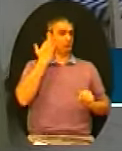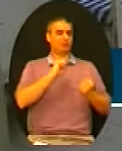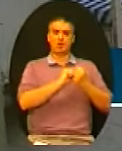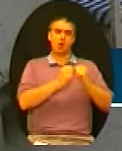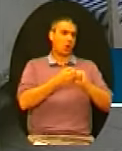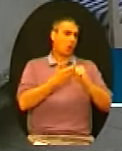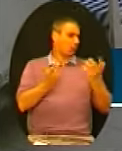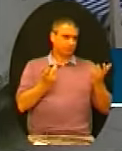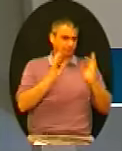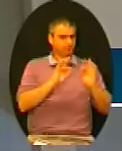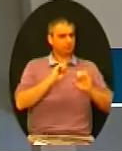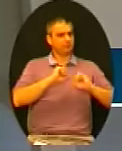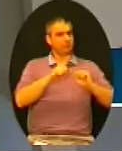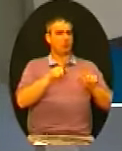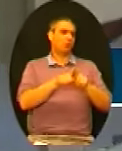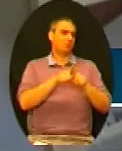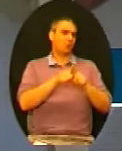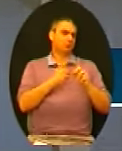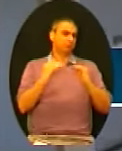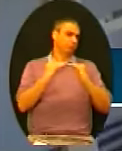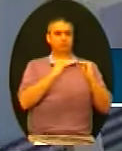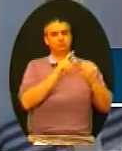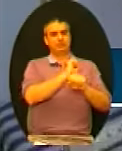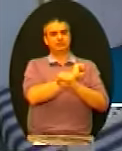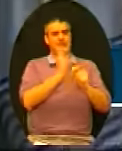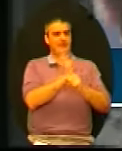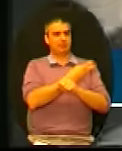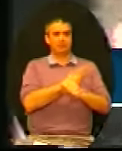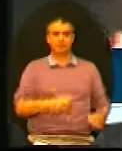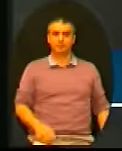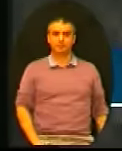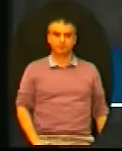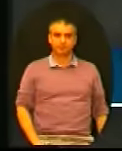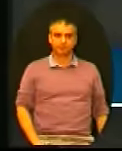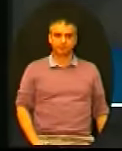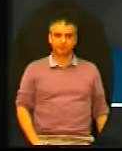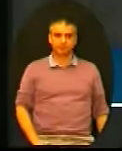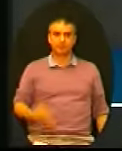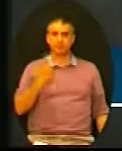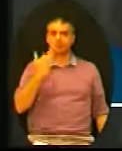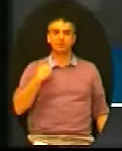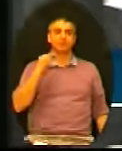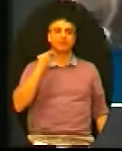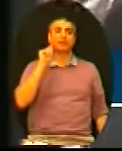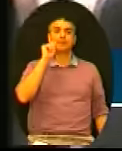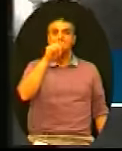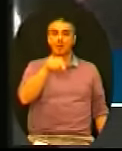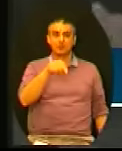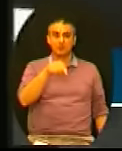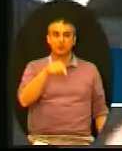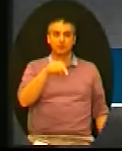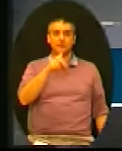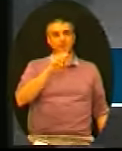או שבאמת נהגו בך כאחד האסירים? ברגע שהגעתי לשם,